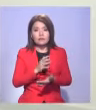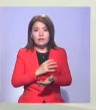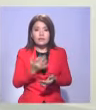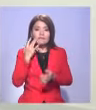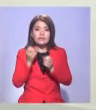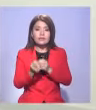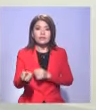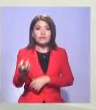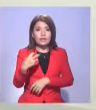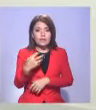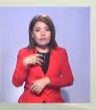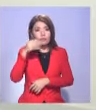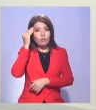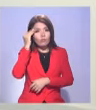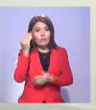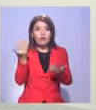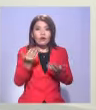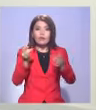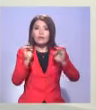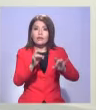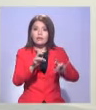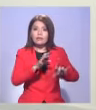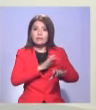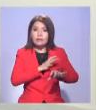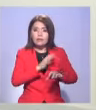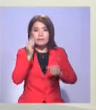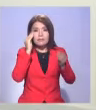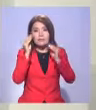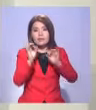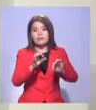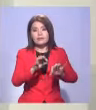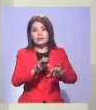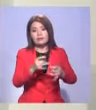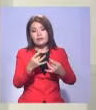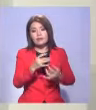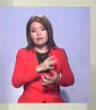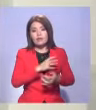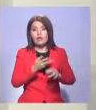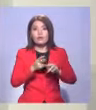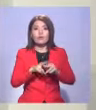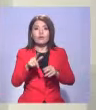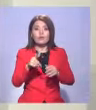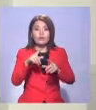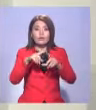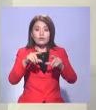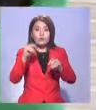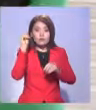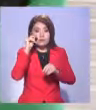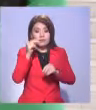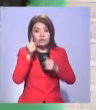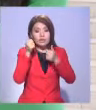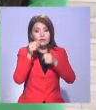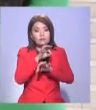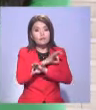келіп, өзінің ойымен, өзінің пікірімен бөлісіп отырады. Мұрагердің де сабақ үлгерімі өте жақсы.